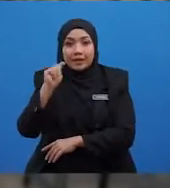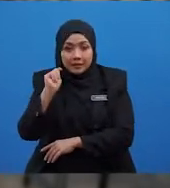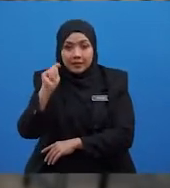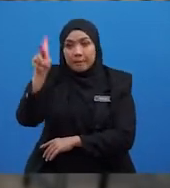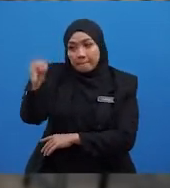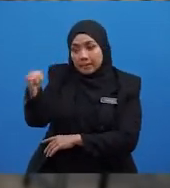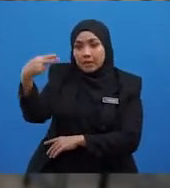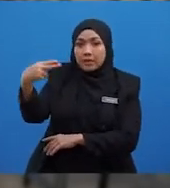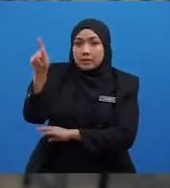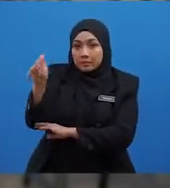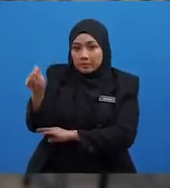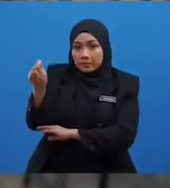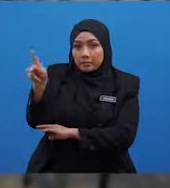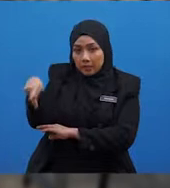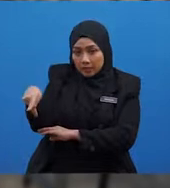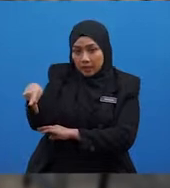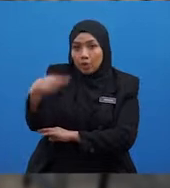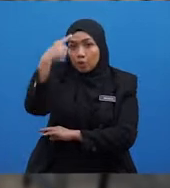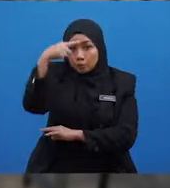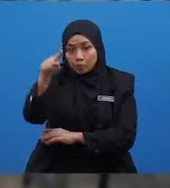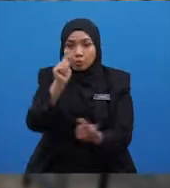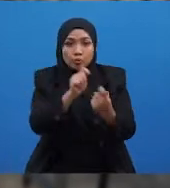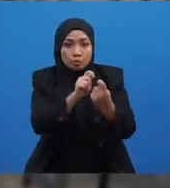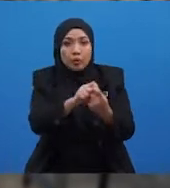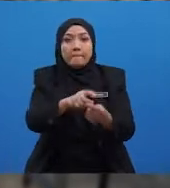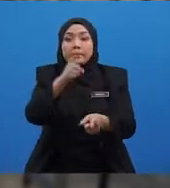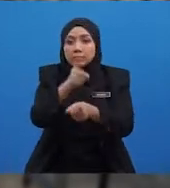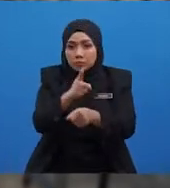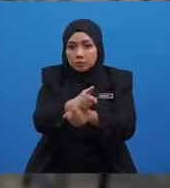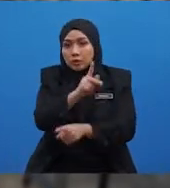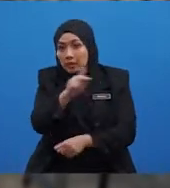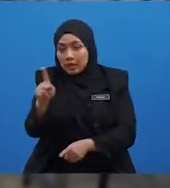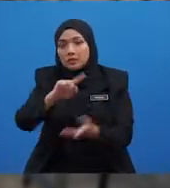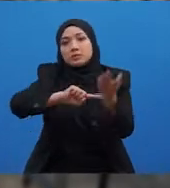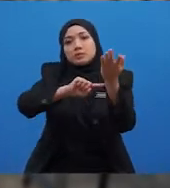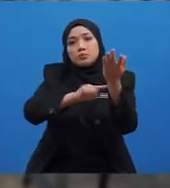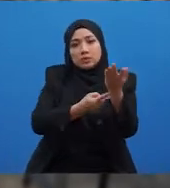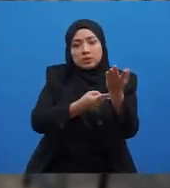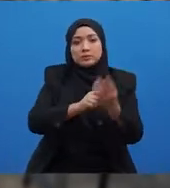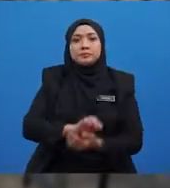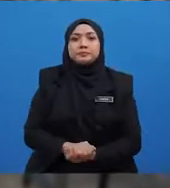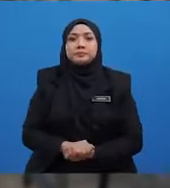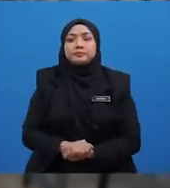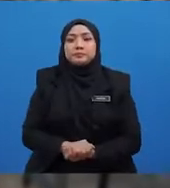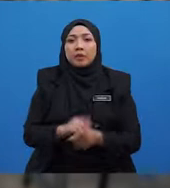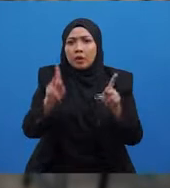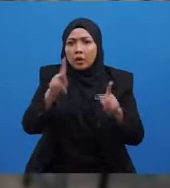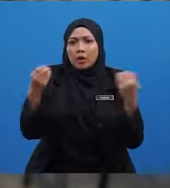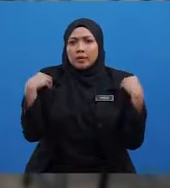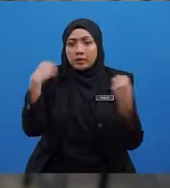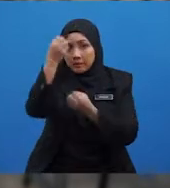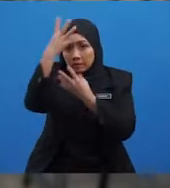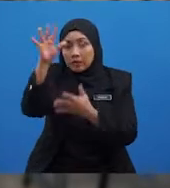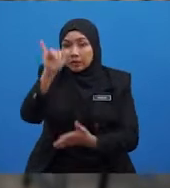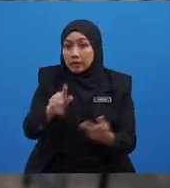salah untuk tujuan ini. Tetapi pastikan halaman capaian ini mengandungi maklumat yang